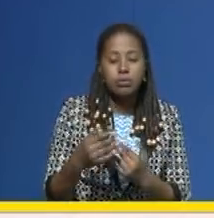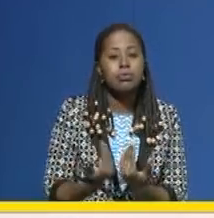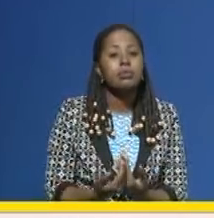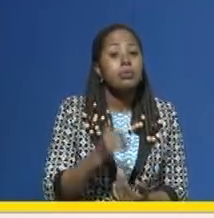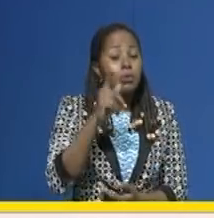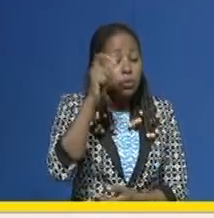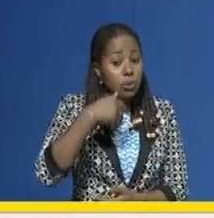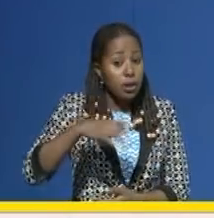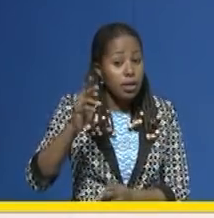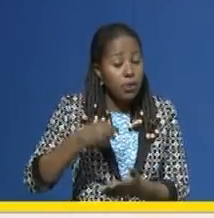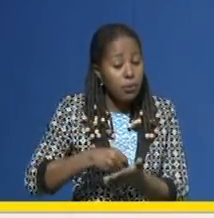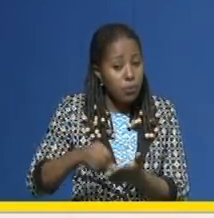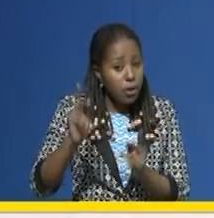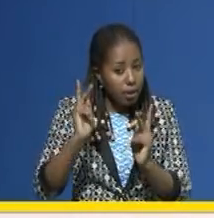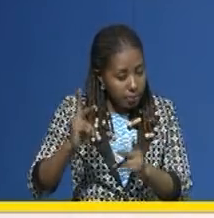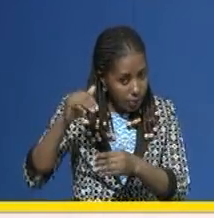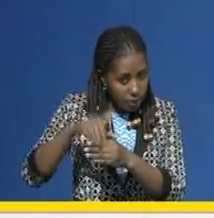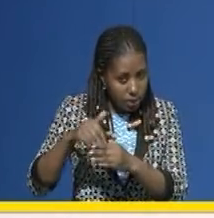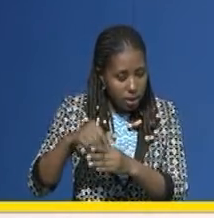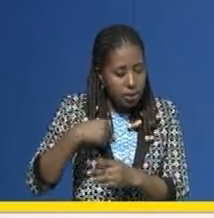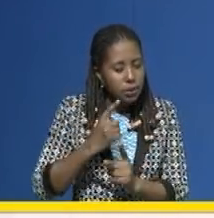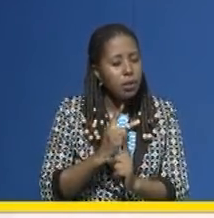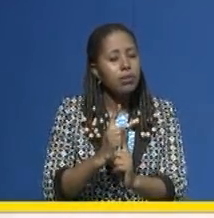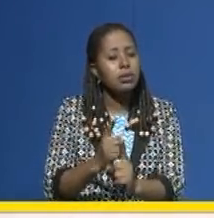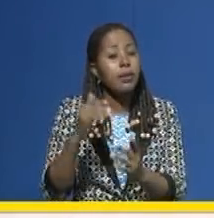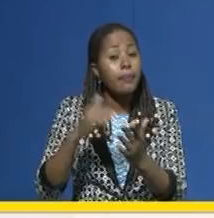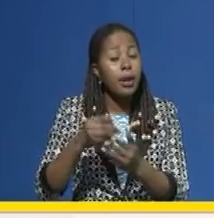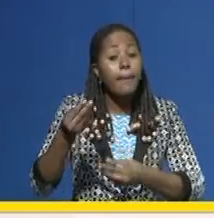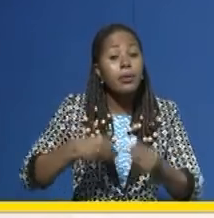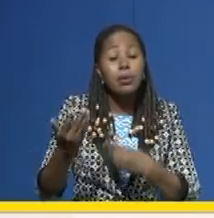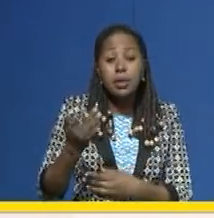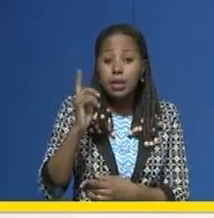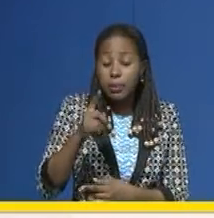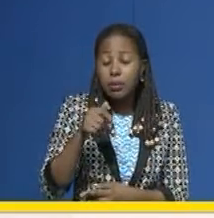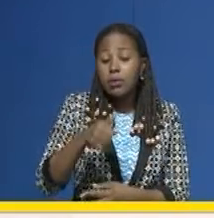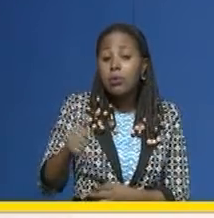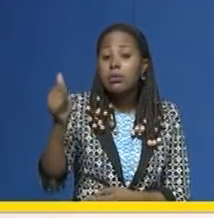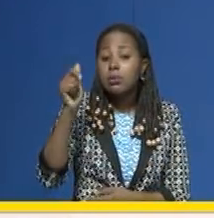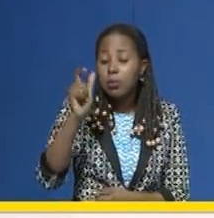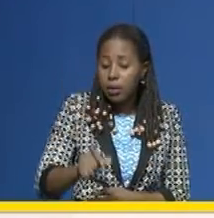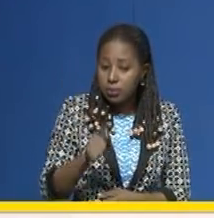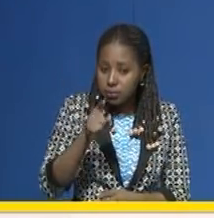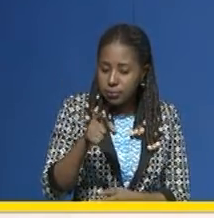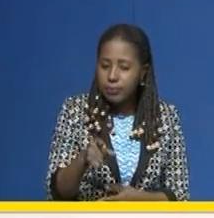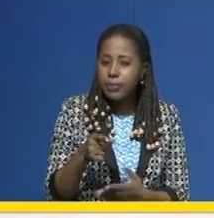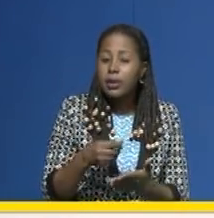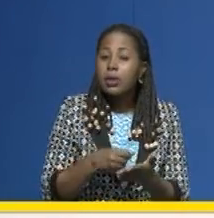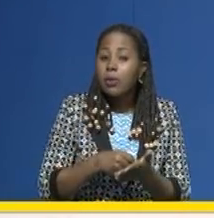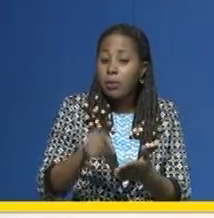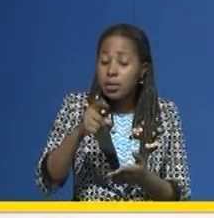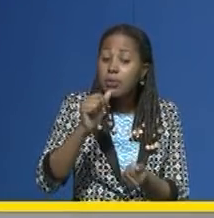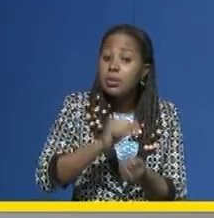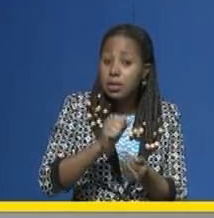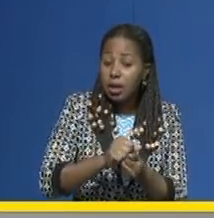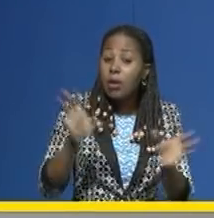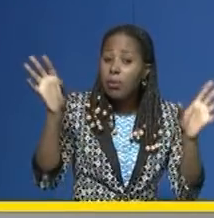walienda kununua kama wateja, na tukafuatilia mpaka kwenye maduka mengine ambayo yeye watu wananunua pale bidhaa kwa